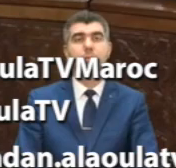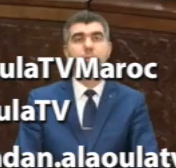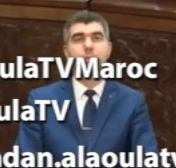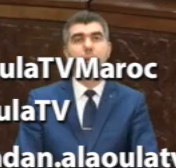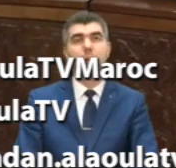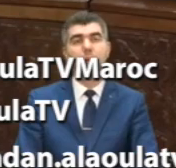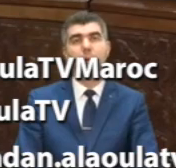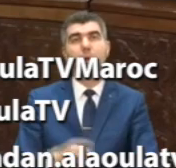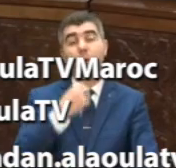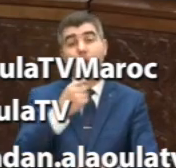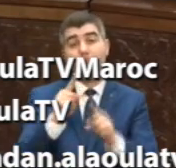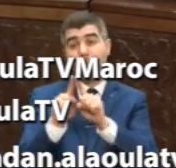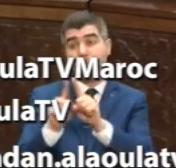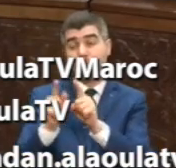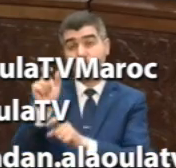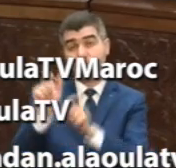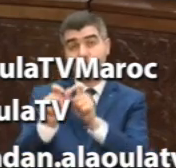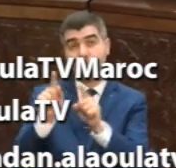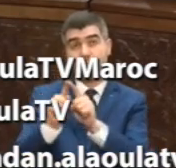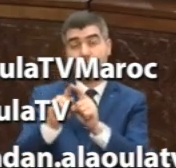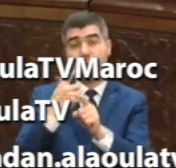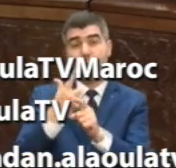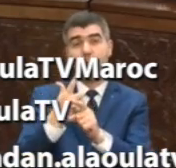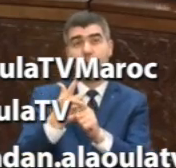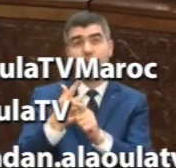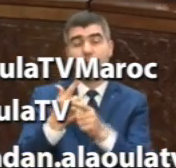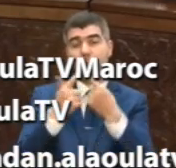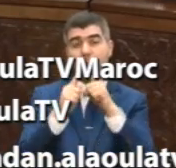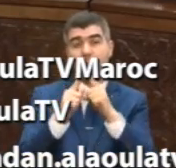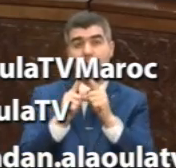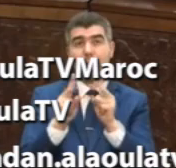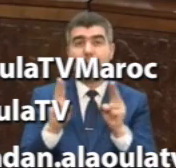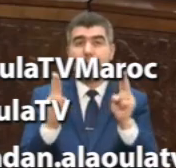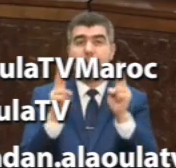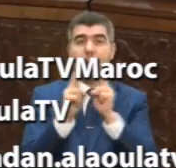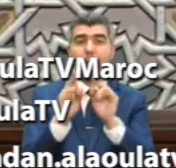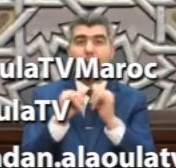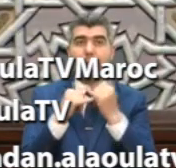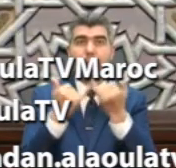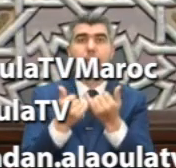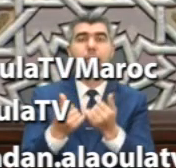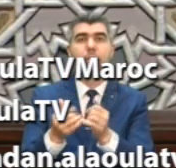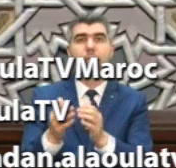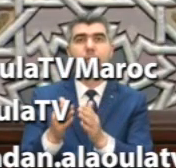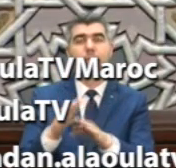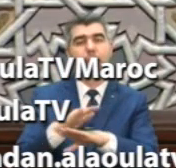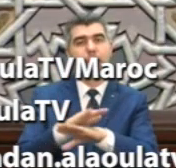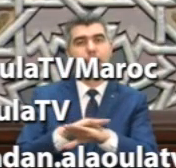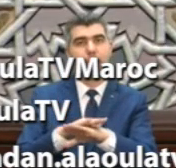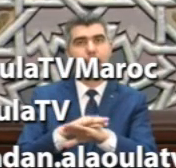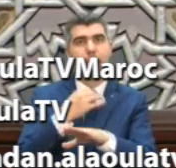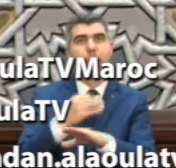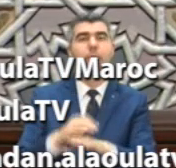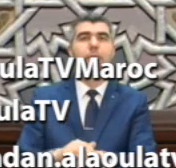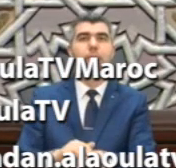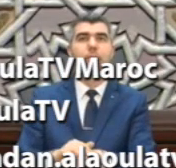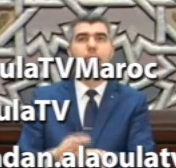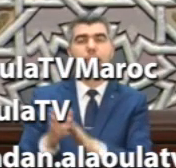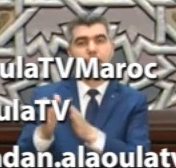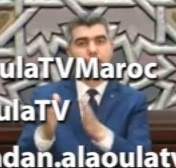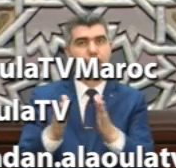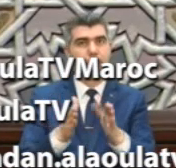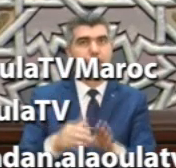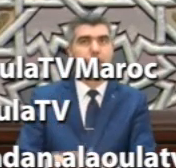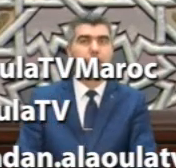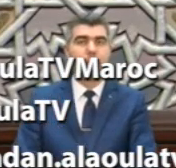والمواطنين، وهو ما يسمى بإدارة الشبابيك وفضاءات الاستقبال. شكرا، اسمح لي ثواني ما